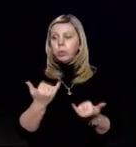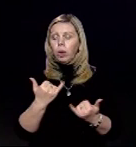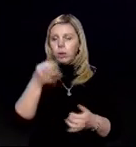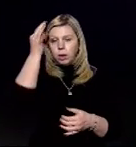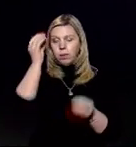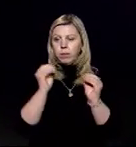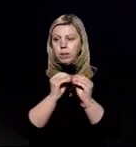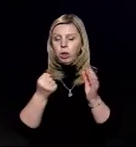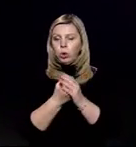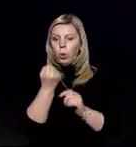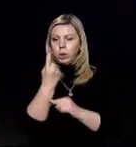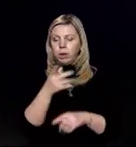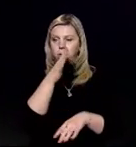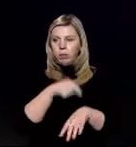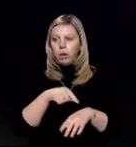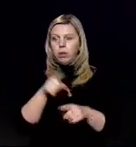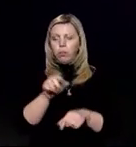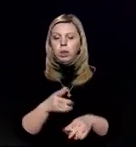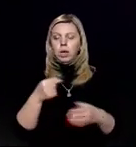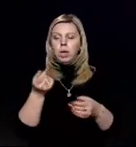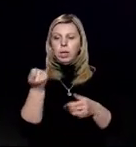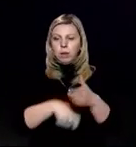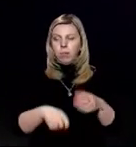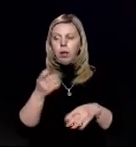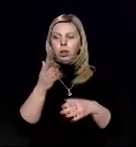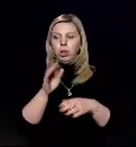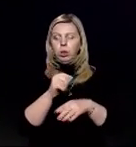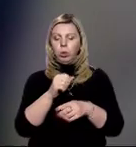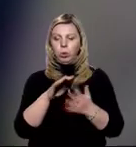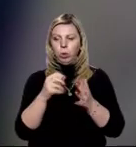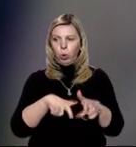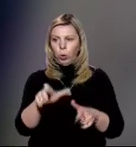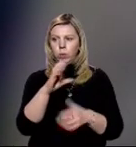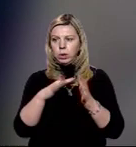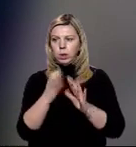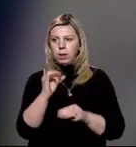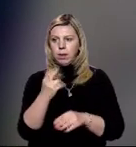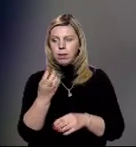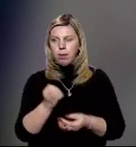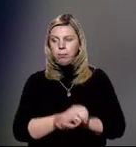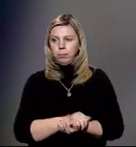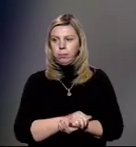нагадую, з 10 до 11 години вони перекривали дорогу в селі Сільце.